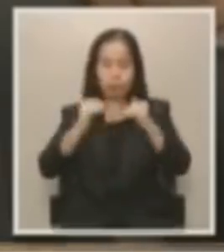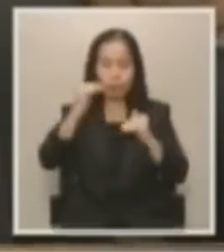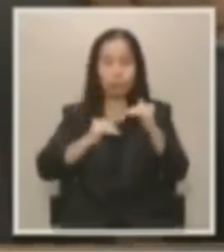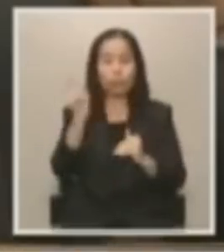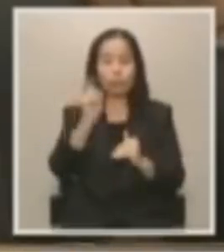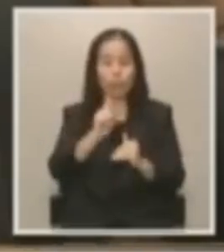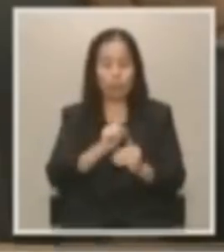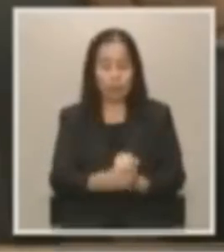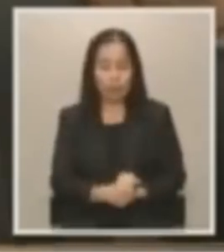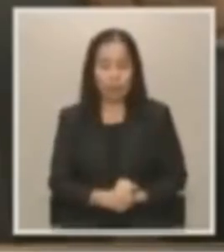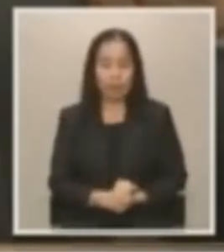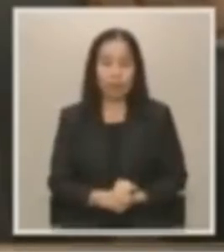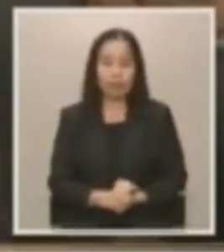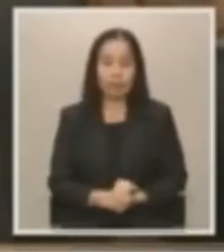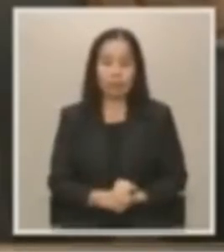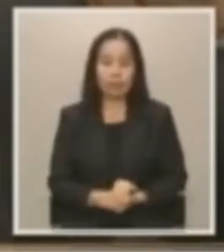ะ